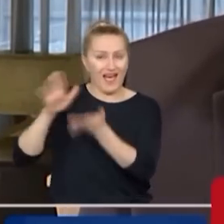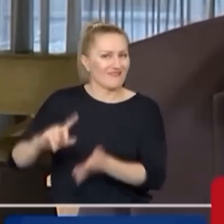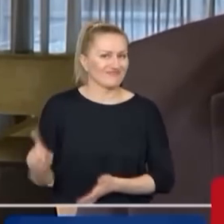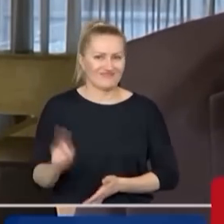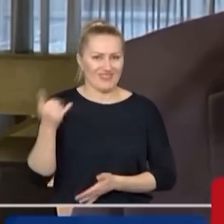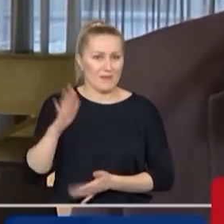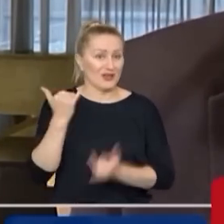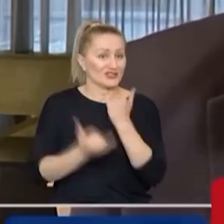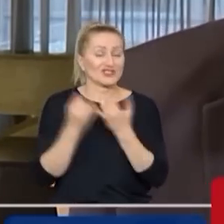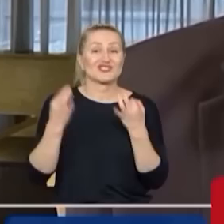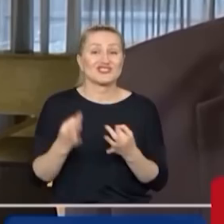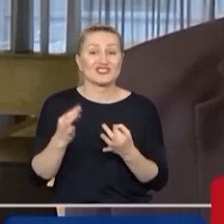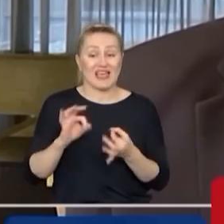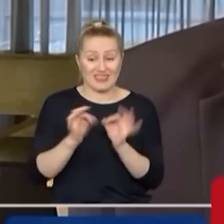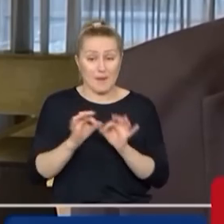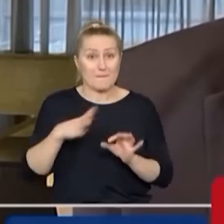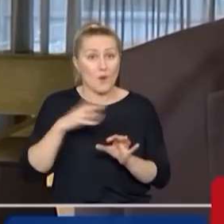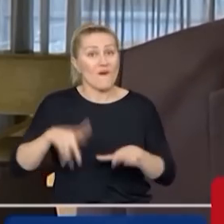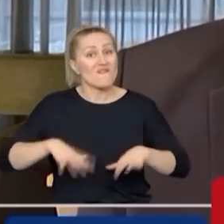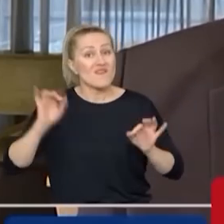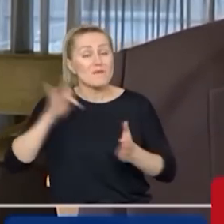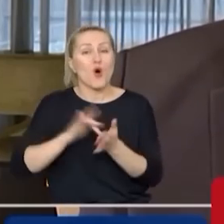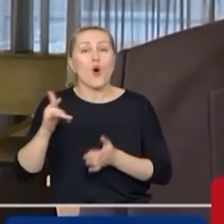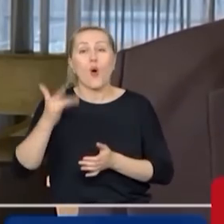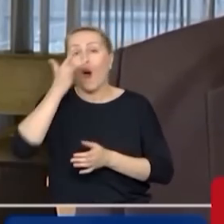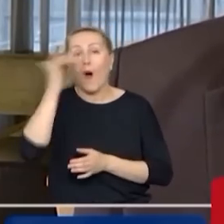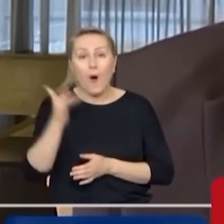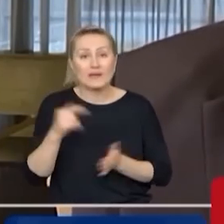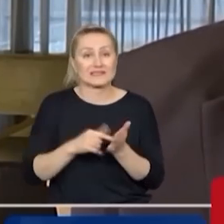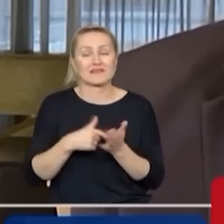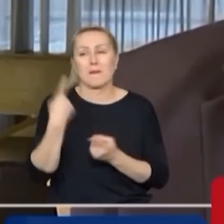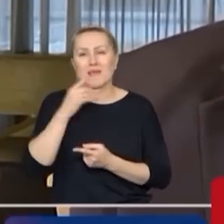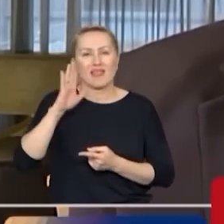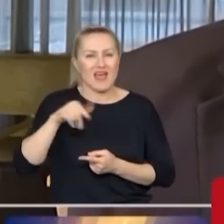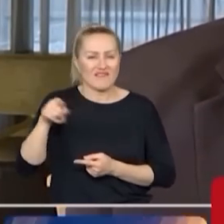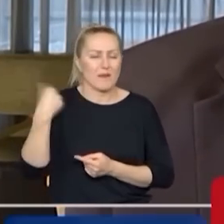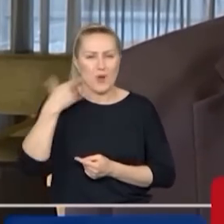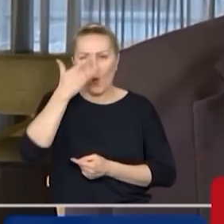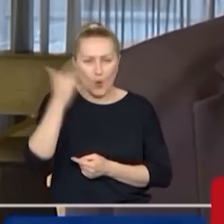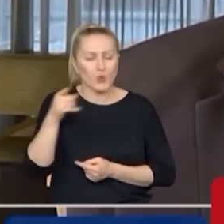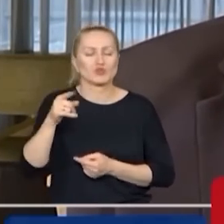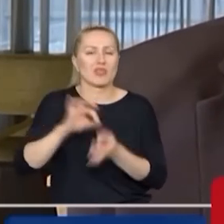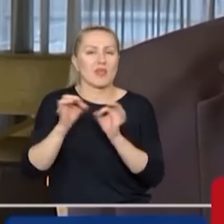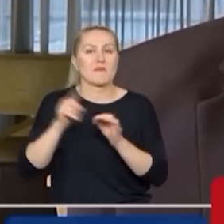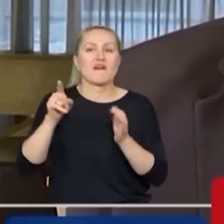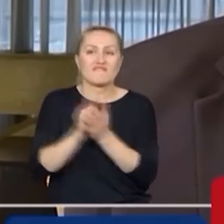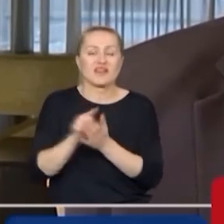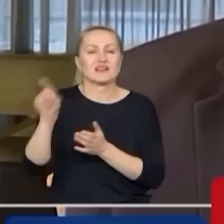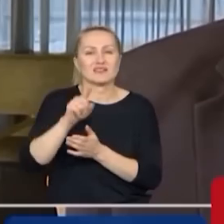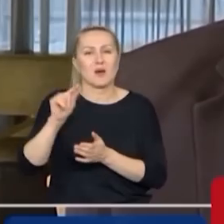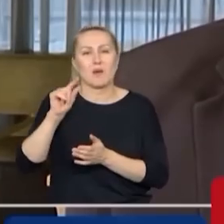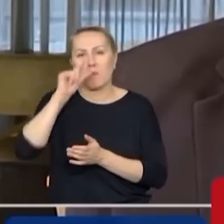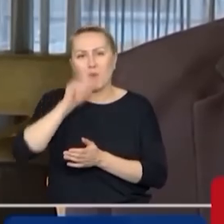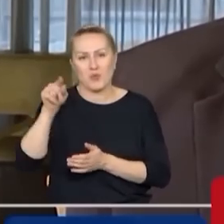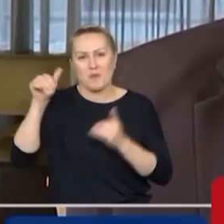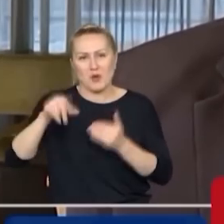Jeżeli by dzisiaj odbyli się wybory w Rosji, ja nawet myślę, że Łukaszenka mógłby wygrać na tych wyborach, a Putin by jemu przegrał. I